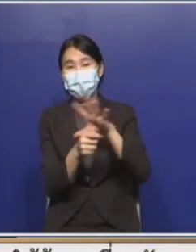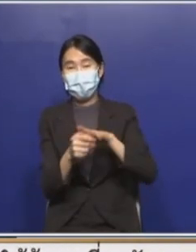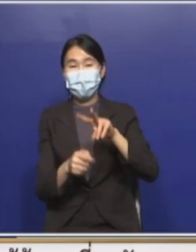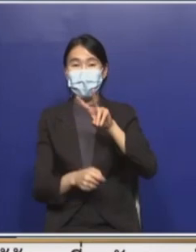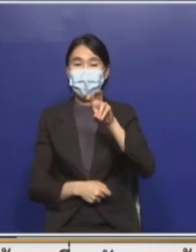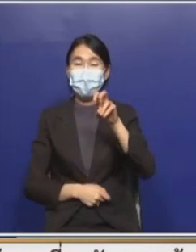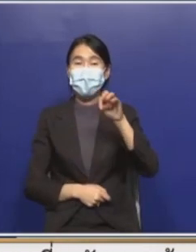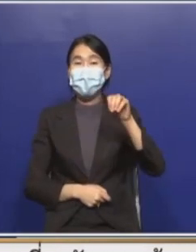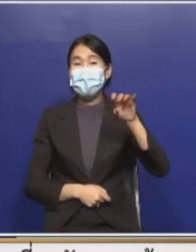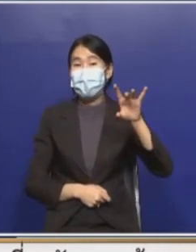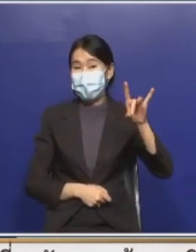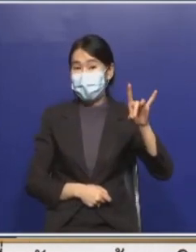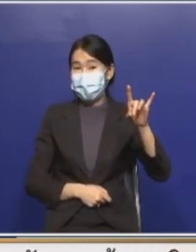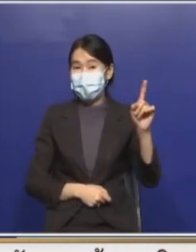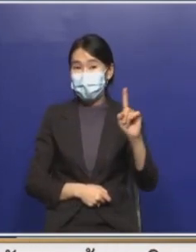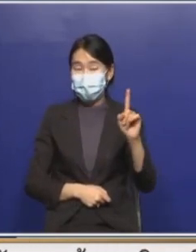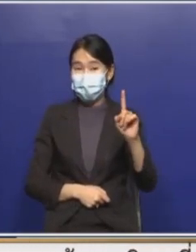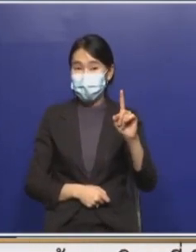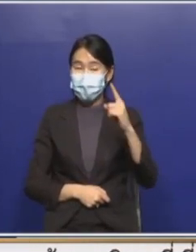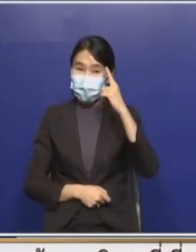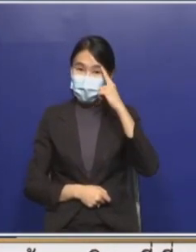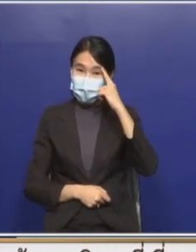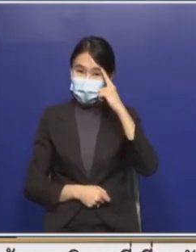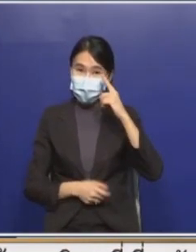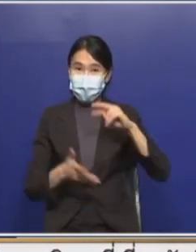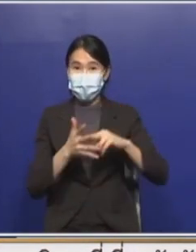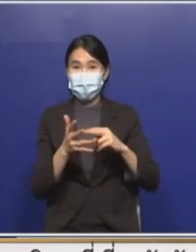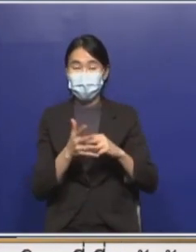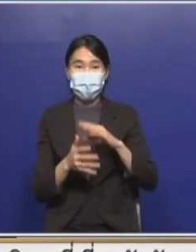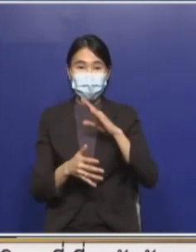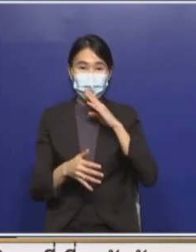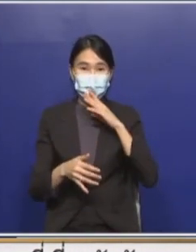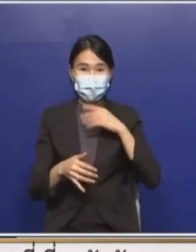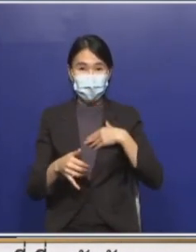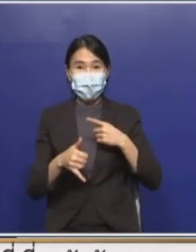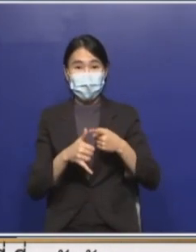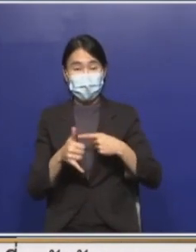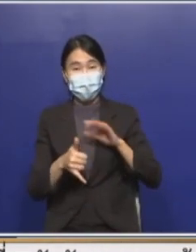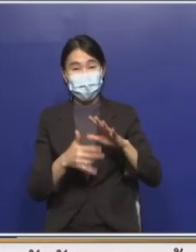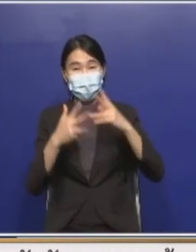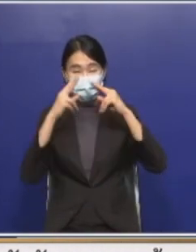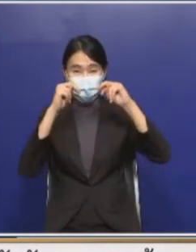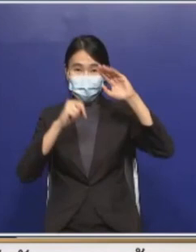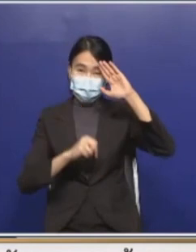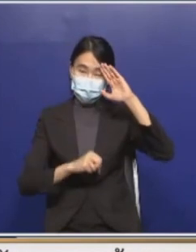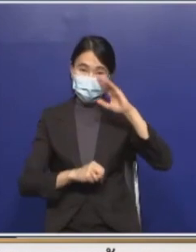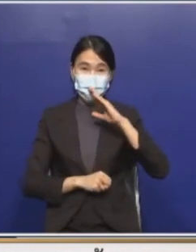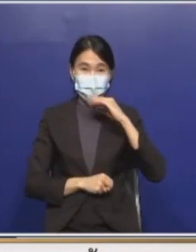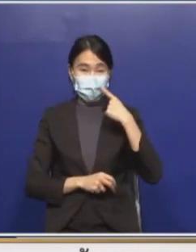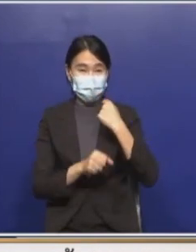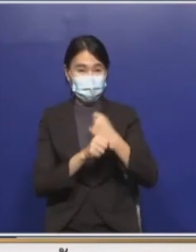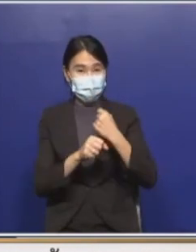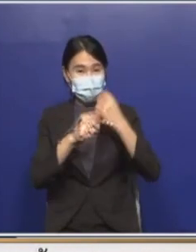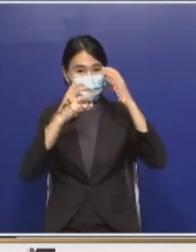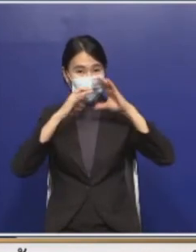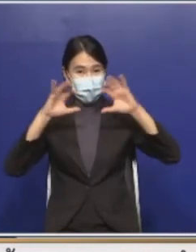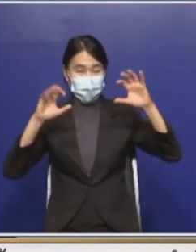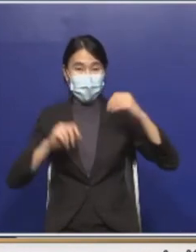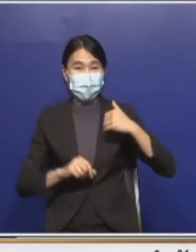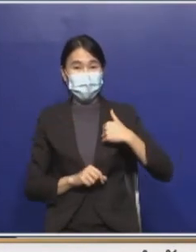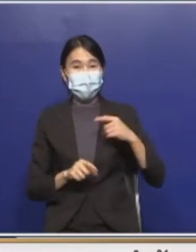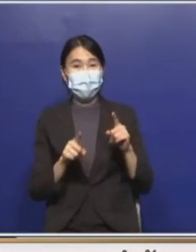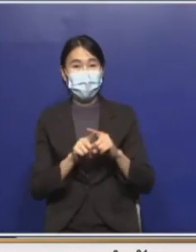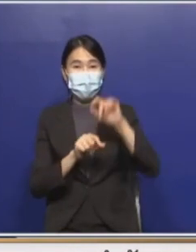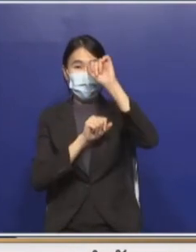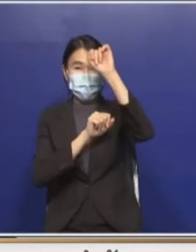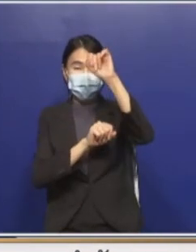248สามารถนิรโทษกรรมพลเอกประยุทธ์จันทร์โอชาและเจ้าหน้าที่ที่ปฏิบัติงานในช่วงที่ประ